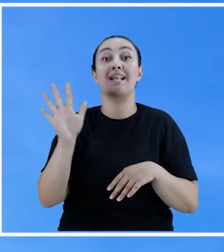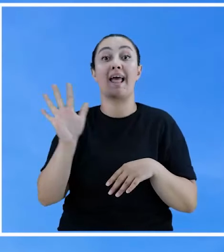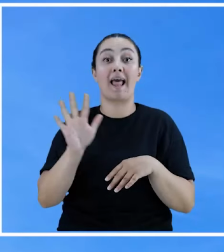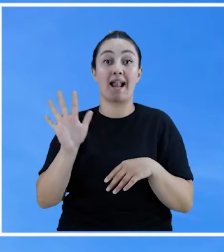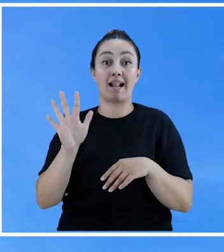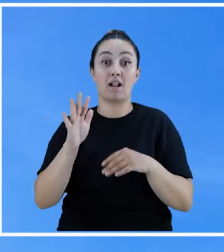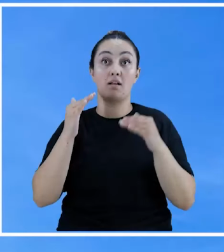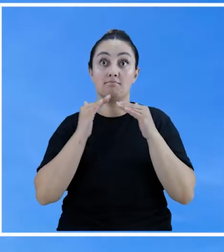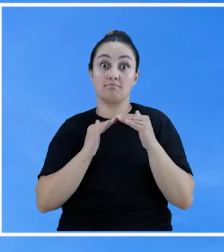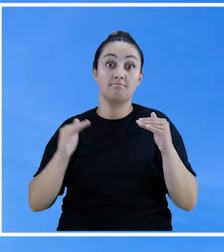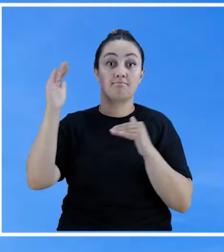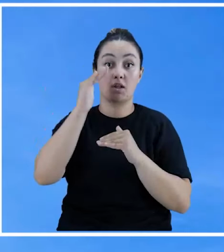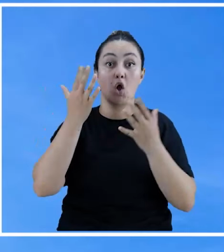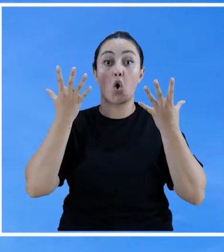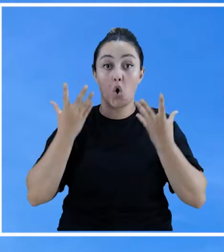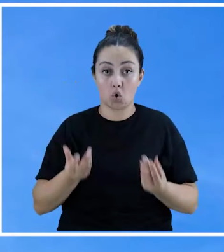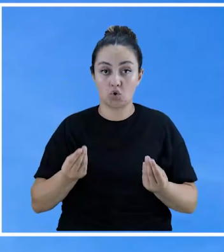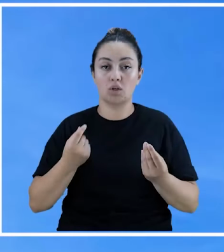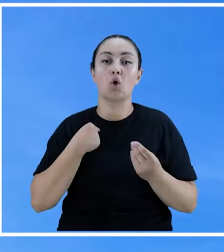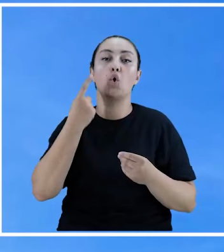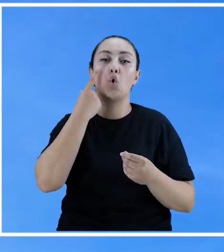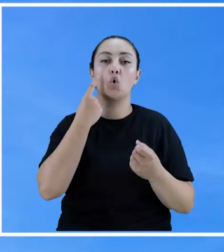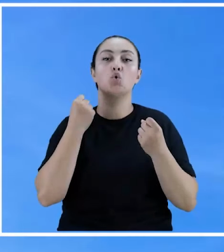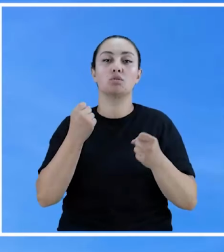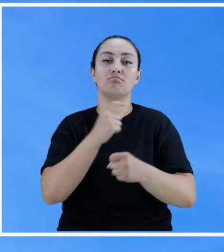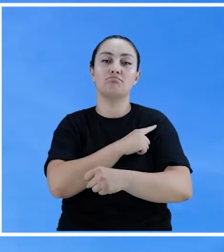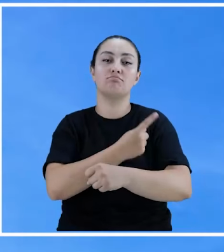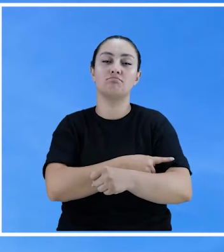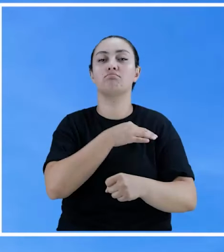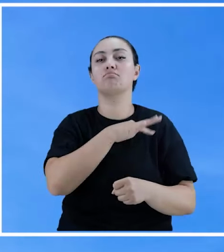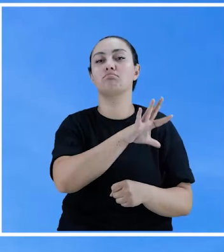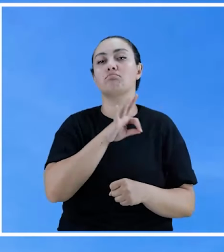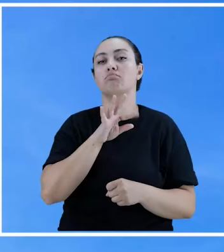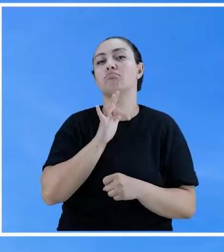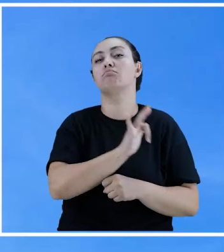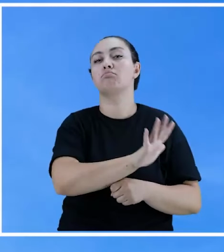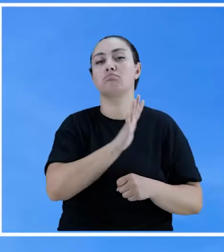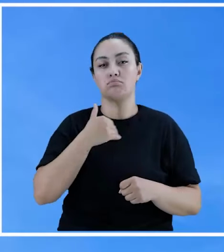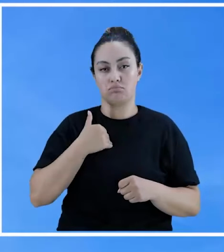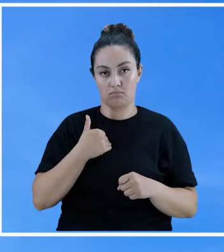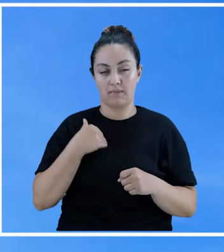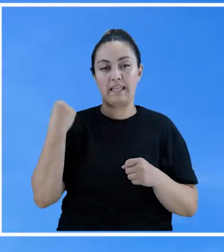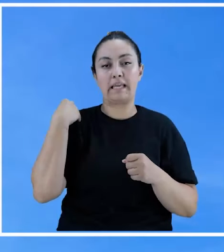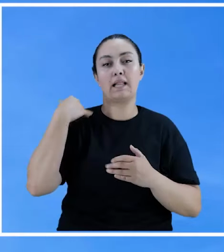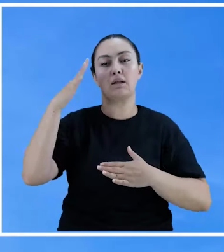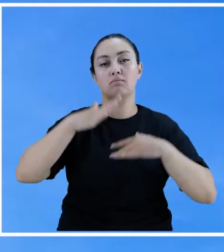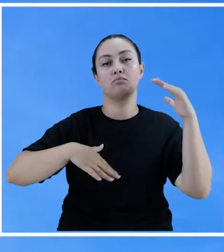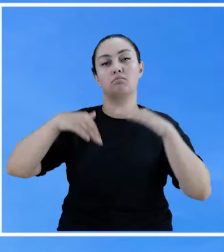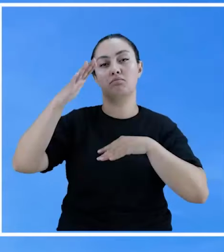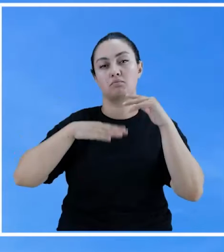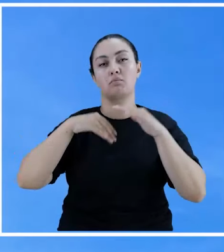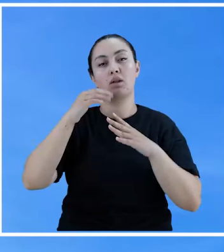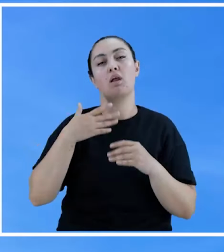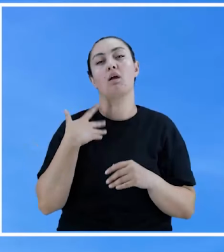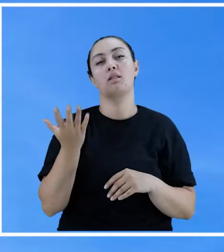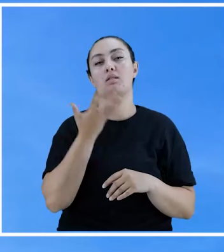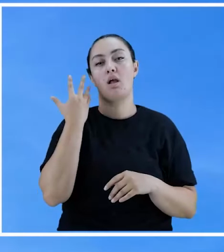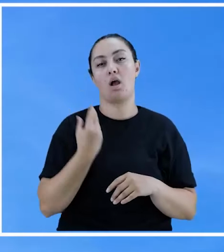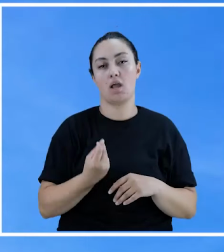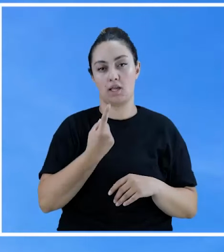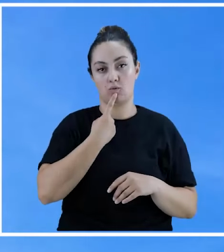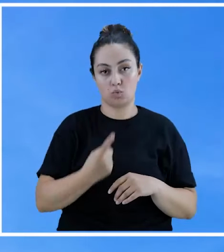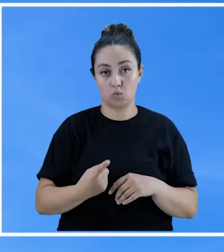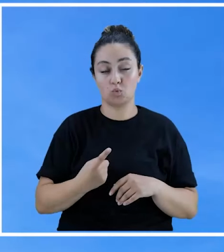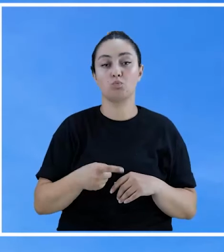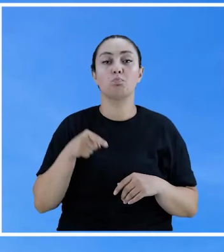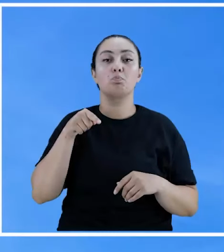gerekirse %50'sini fazla aşarsa biz bu sefer güçlendirme yapmayı çok tercih etmiyoruz. Yeniden binanın yanı yapının yapılmasını